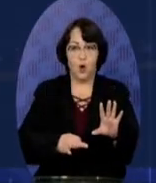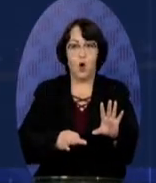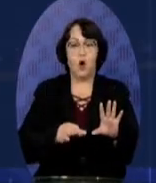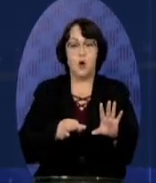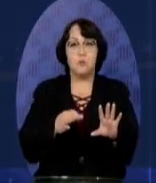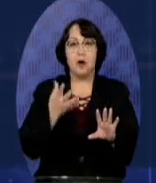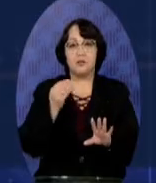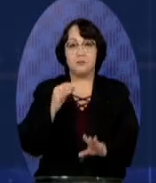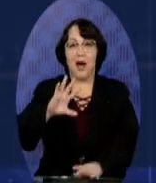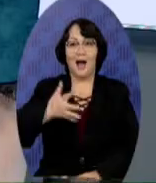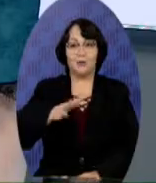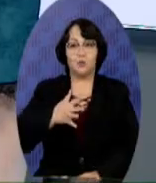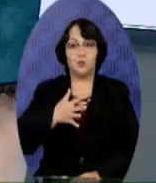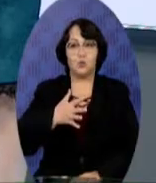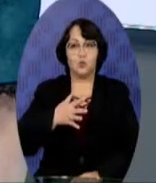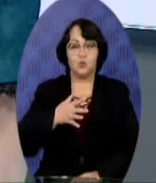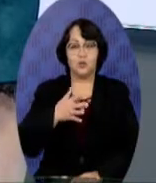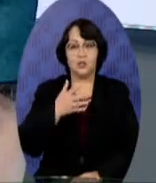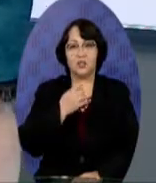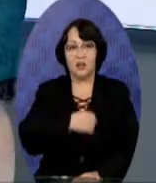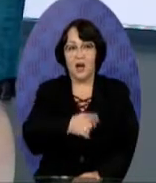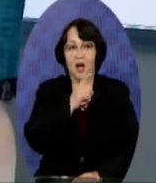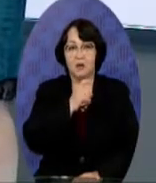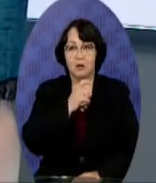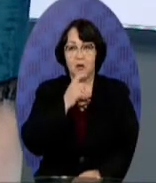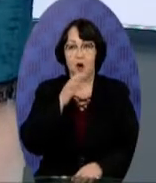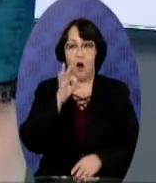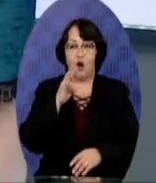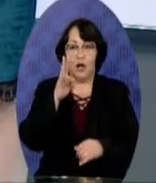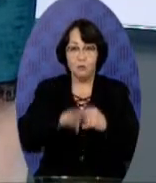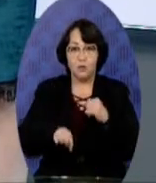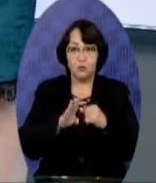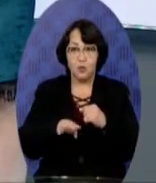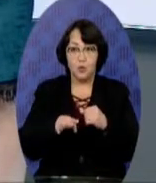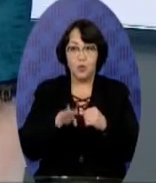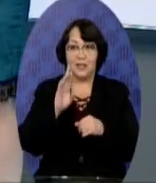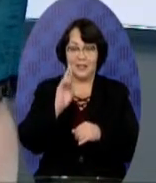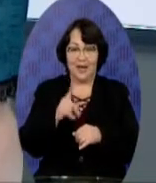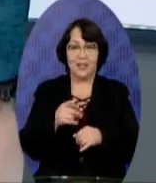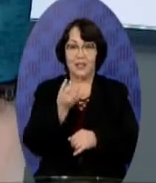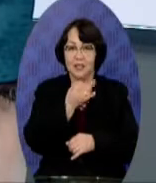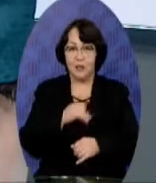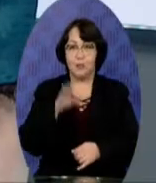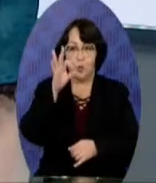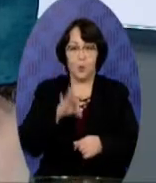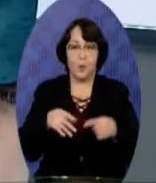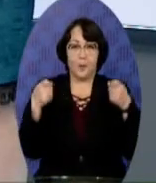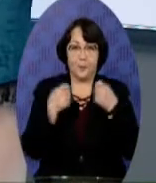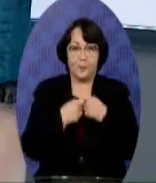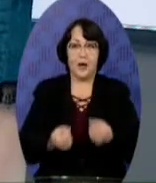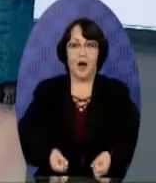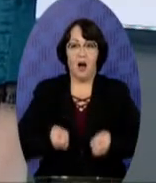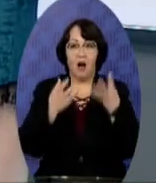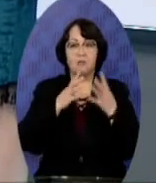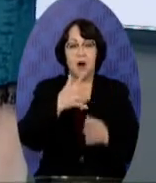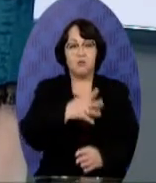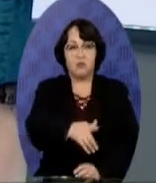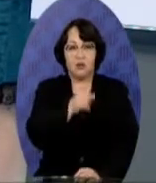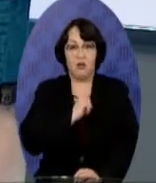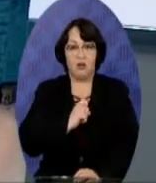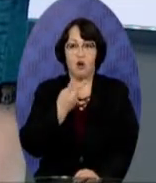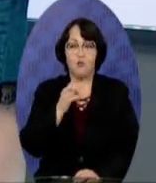уу гэсэн таамаг мэдээллийг хүргэж байсан. За энэ бол яг оны төгсгөлд энэ хэмжээнд хүрнэ гэсэн ийм таамагийг төвшүүлж байгаа. Тэгвэл 2020